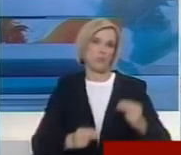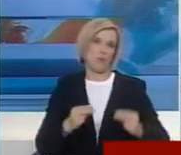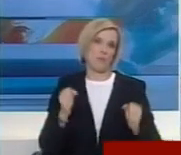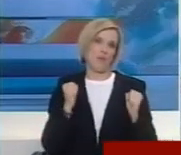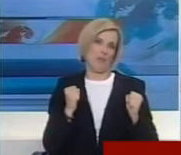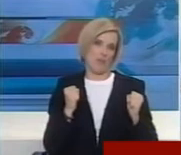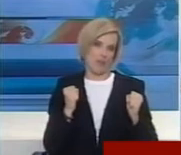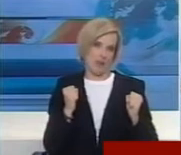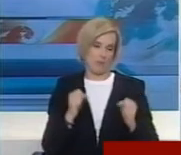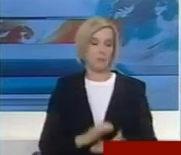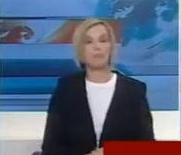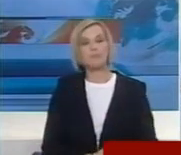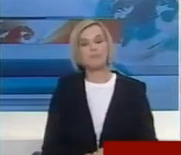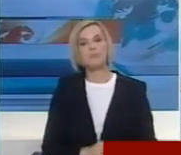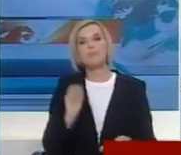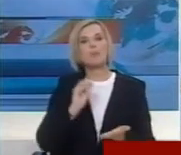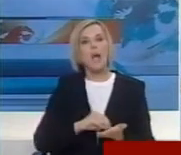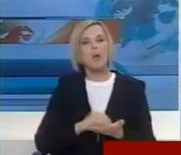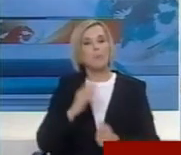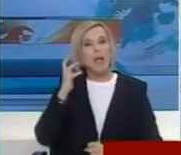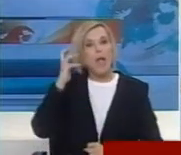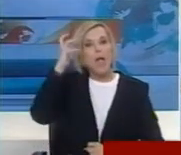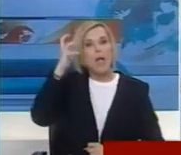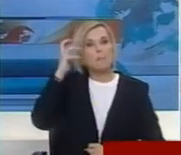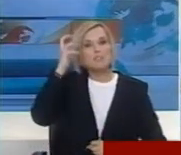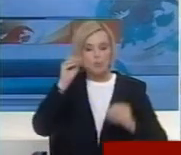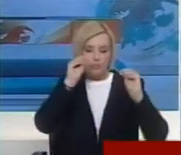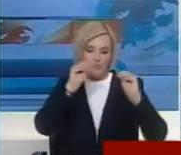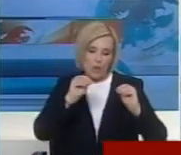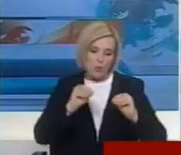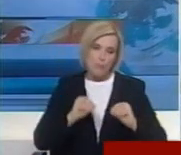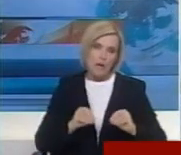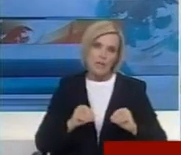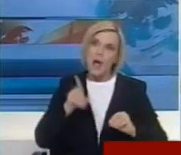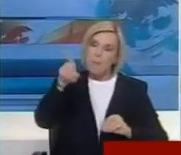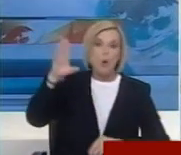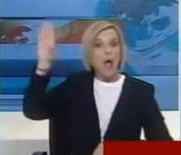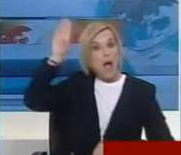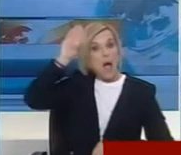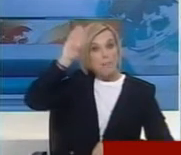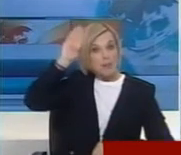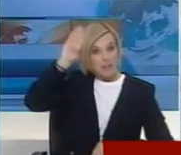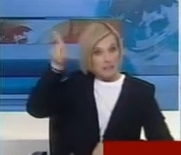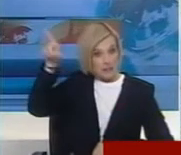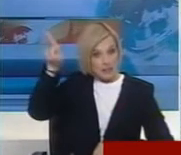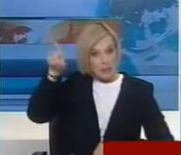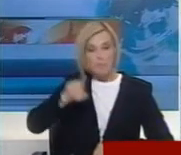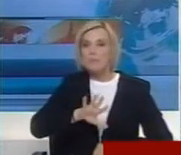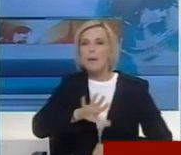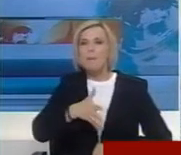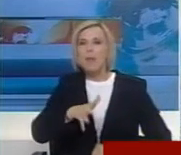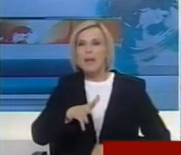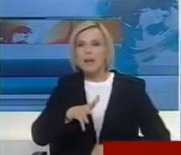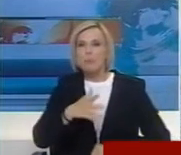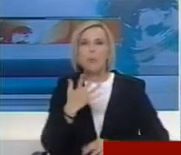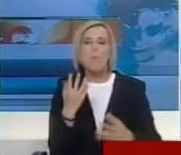Επιπλέον, επιστημονικά δεδομένα από τις Ηνωμένες Πολιτείες της Αμερικής, πολύ πρόσφατα, δείχνουν το μέσο χρόνο νοσηλείας της ΜΕΘ να